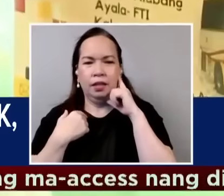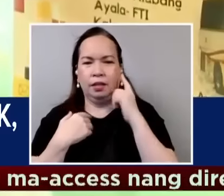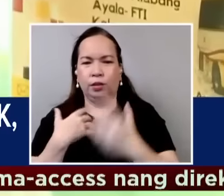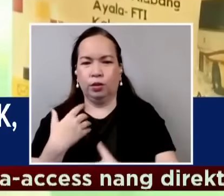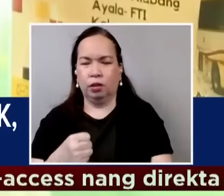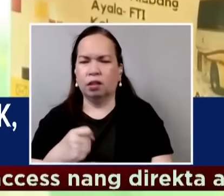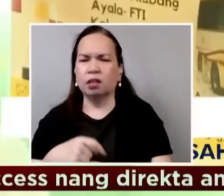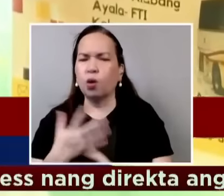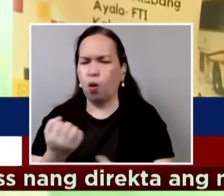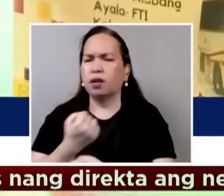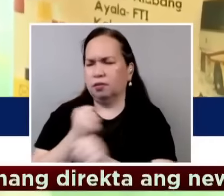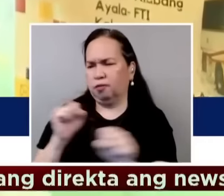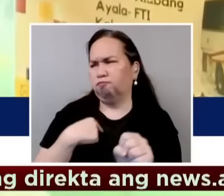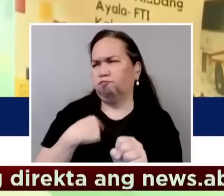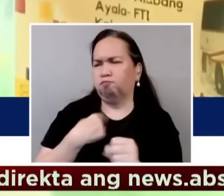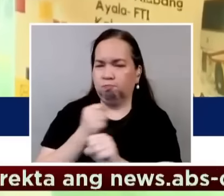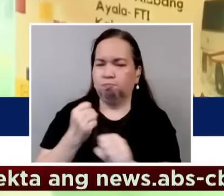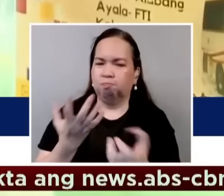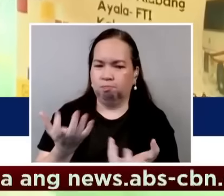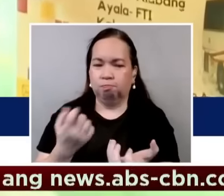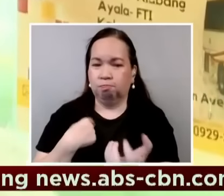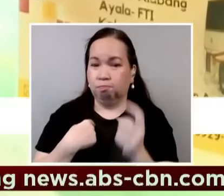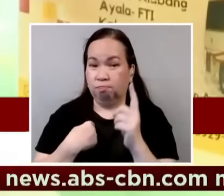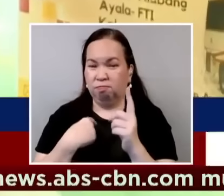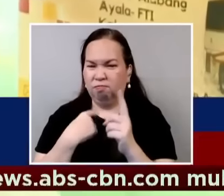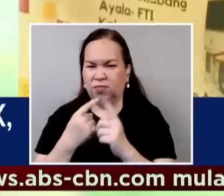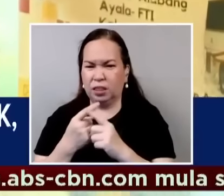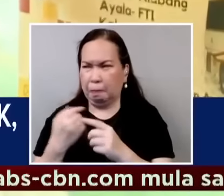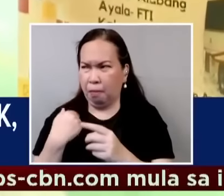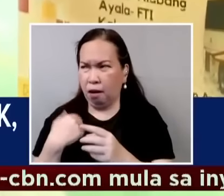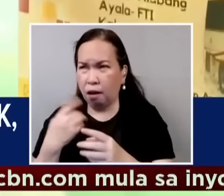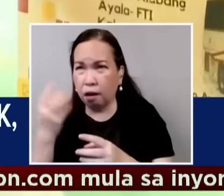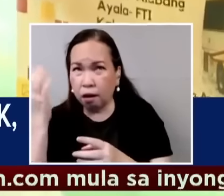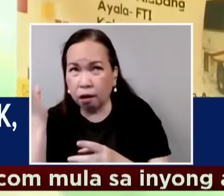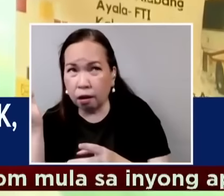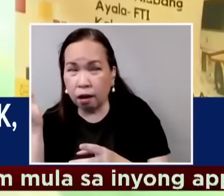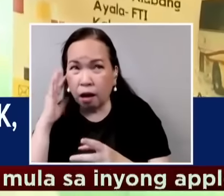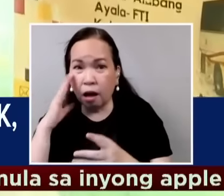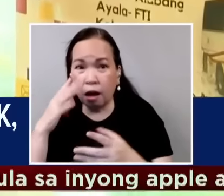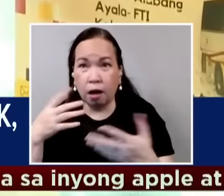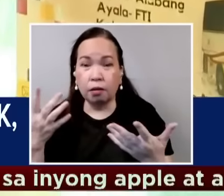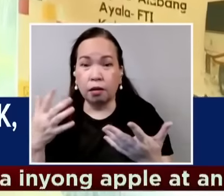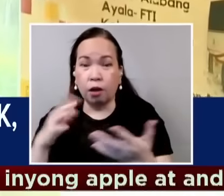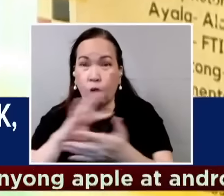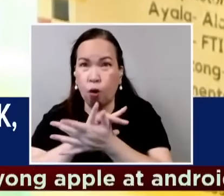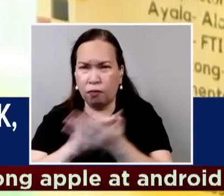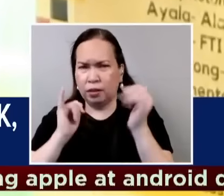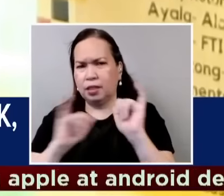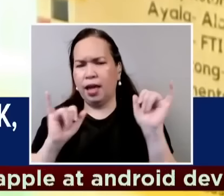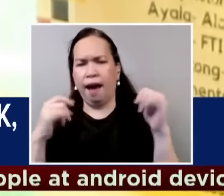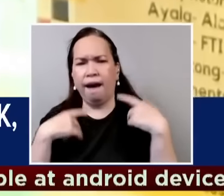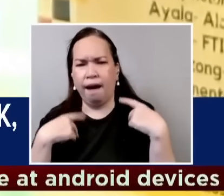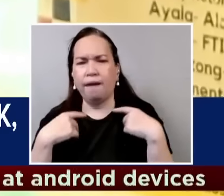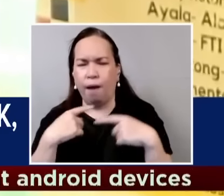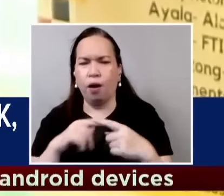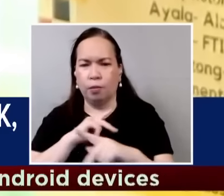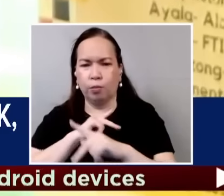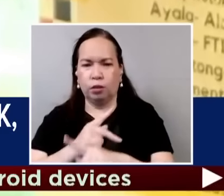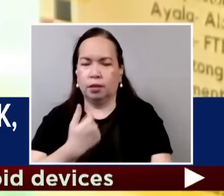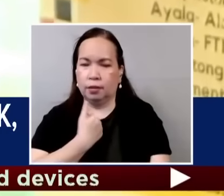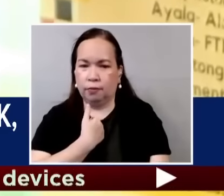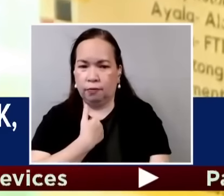safety purposes na din po para sa akin, since hindi pa naman po talaga nalilift yung COVID-19, maprotektahan talaga yung